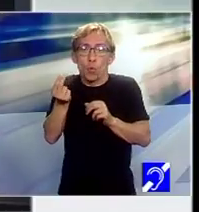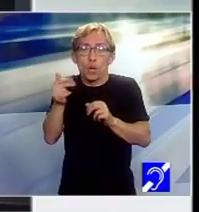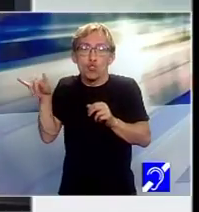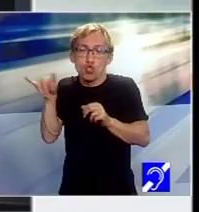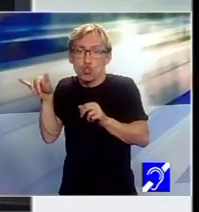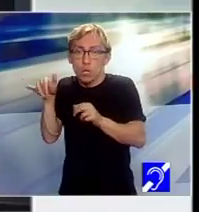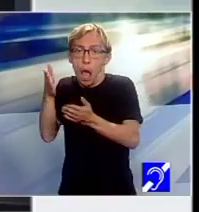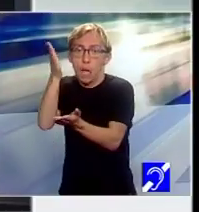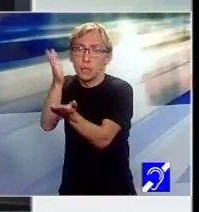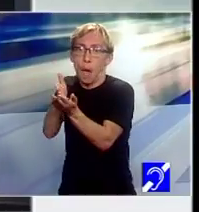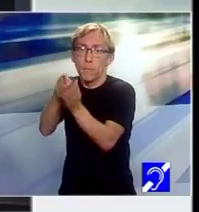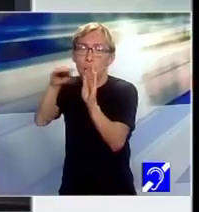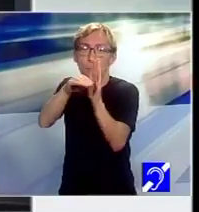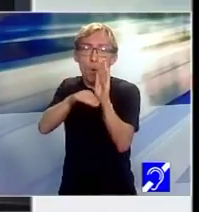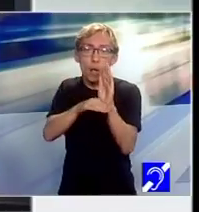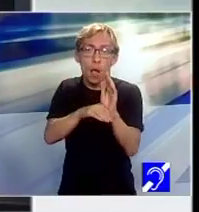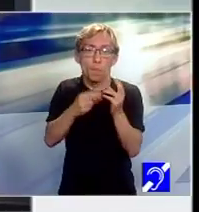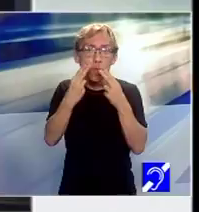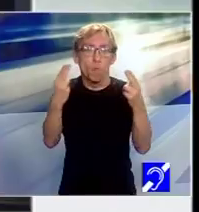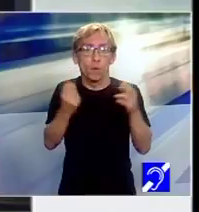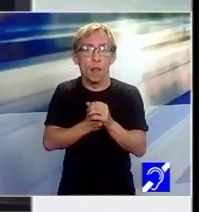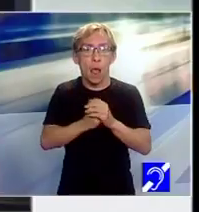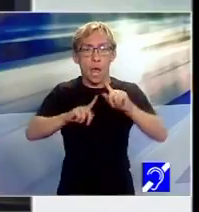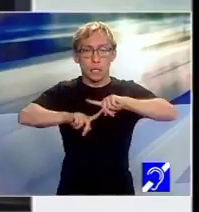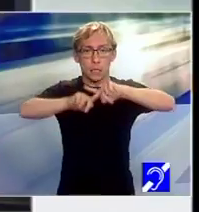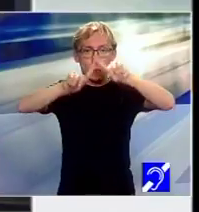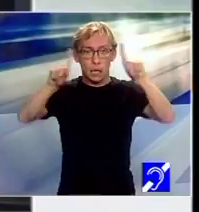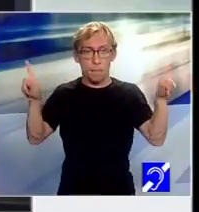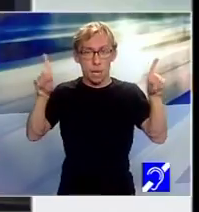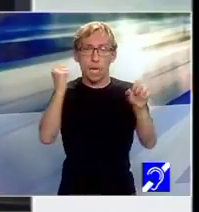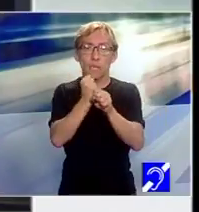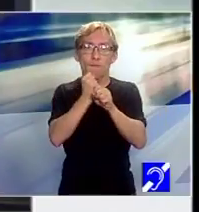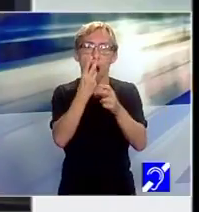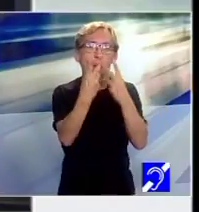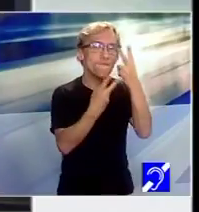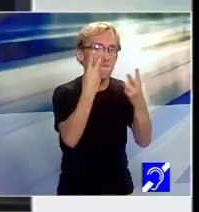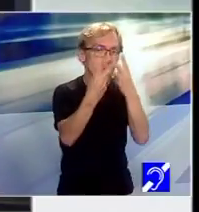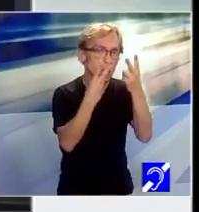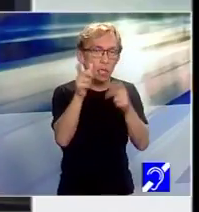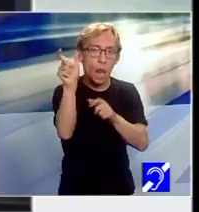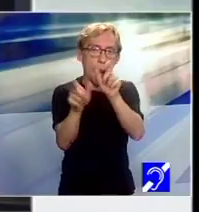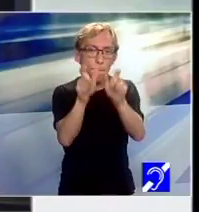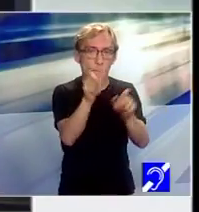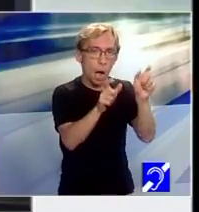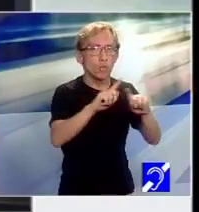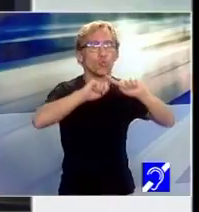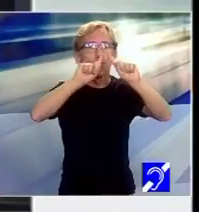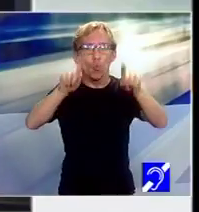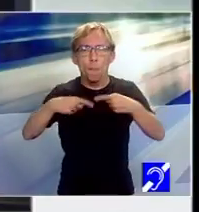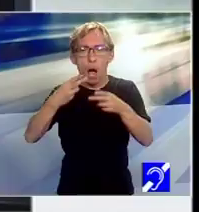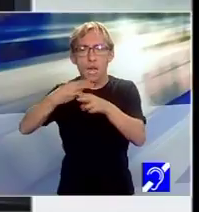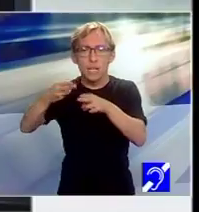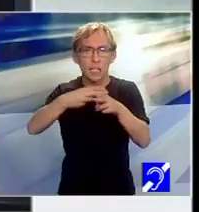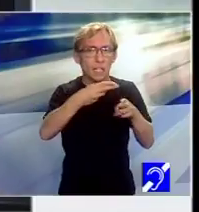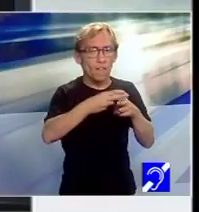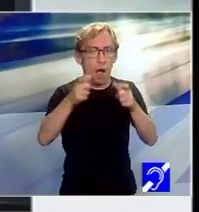făcut numai ca să se afle în treabă. Dimineața se fac vizitele la pacienți, se face curățenie, se face dezinfectare. Păi vă dați